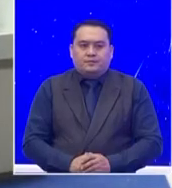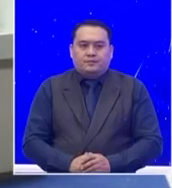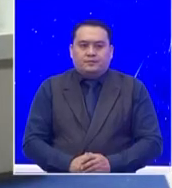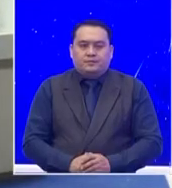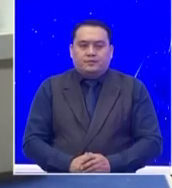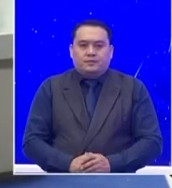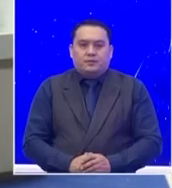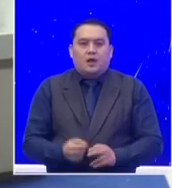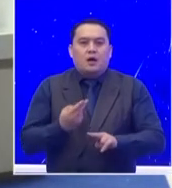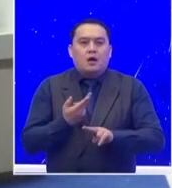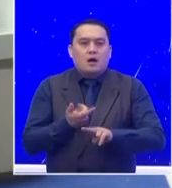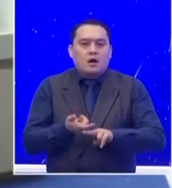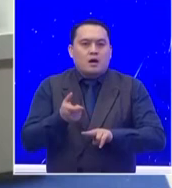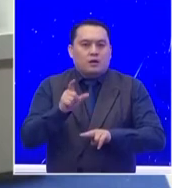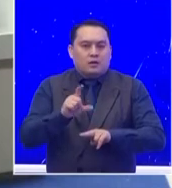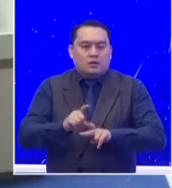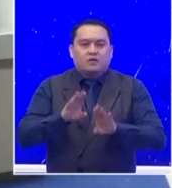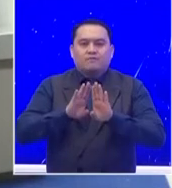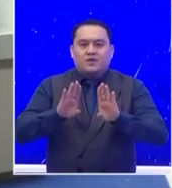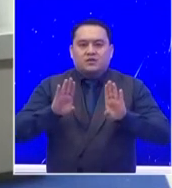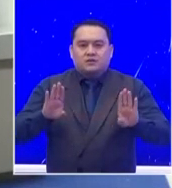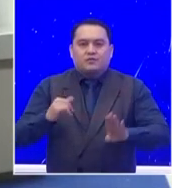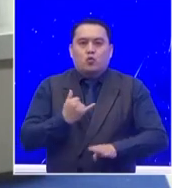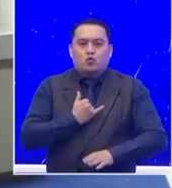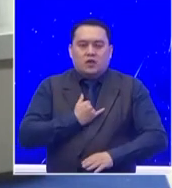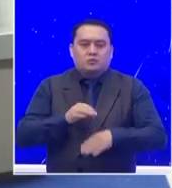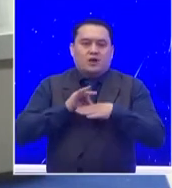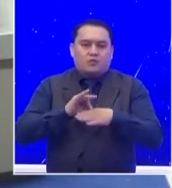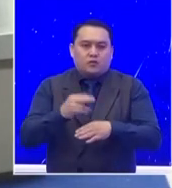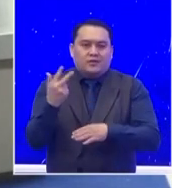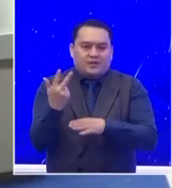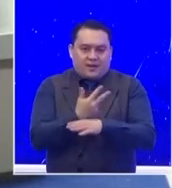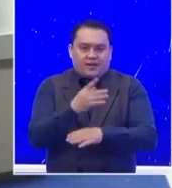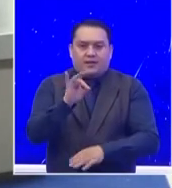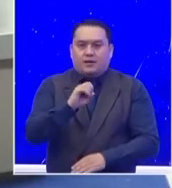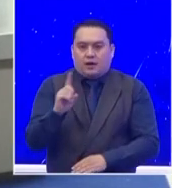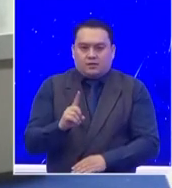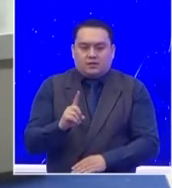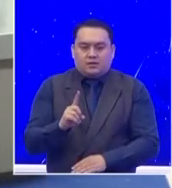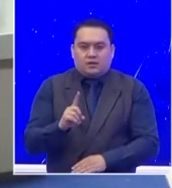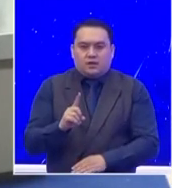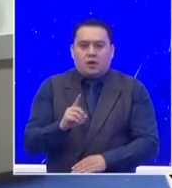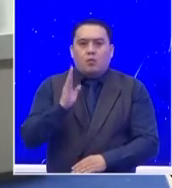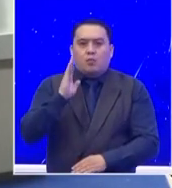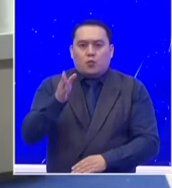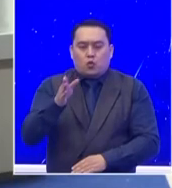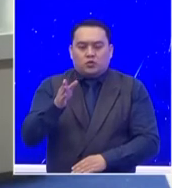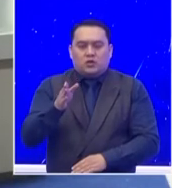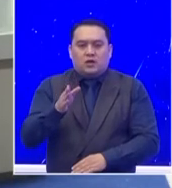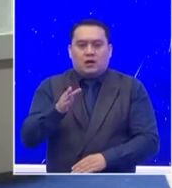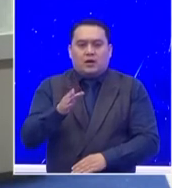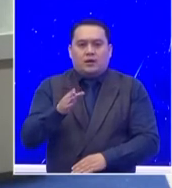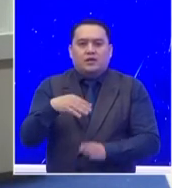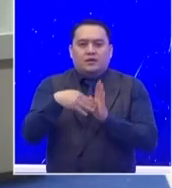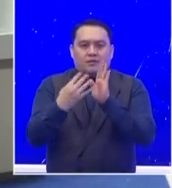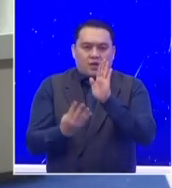Данная выставка проводится третий раз в нашем музее историко-краеведческом имени Мухамеджана Танышбаева. Она будет проходить с